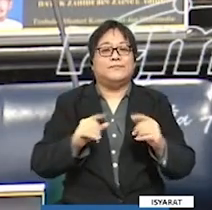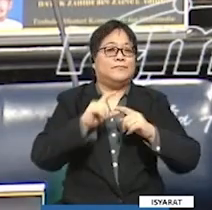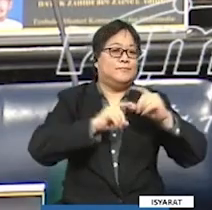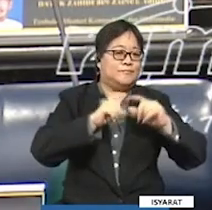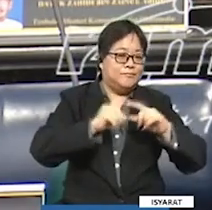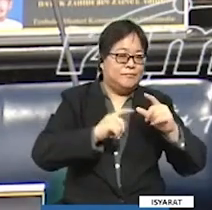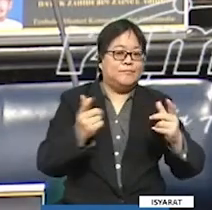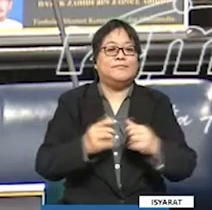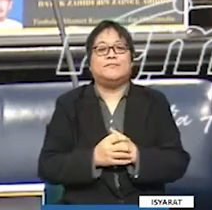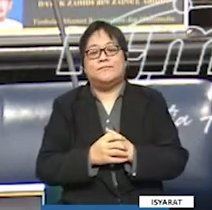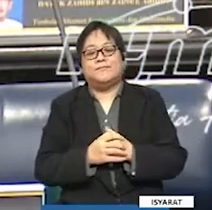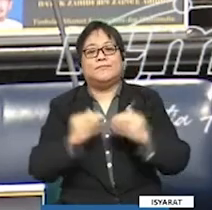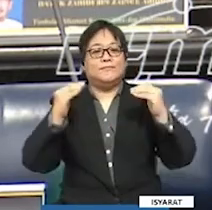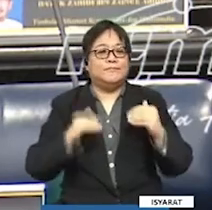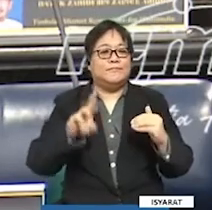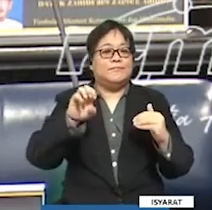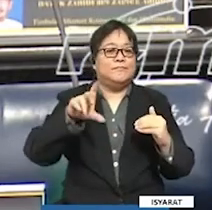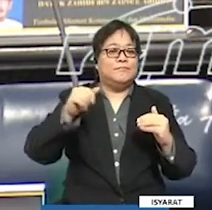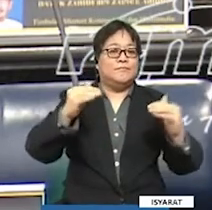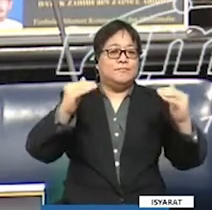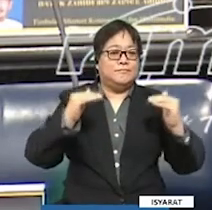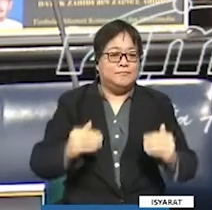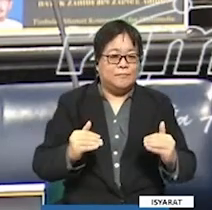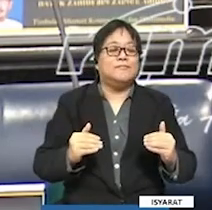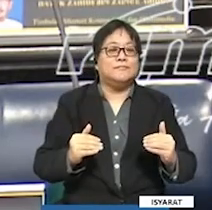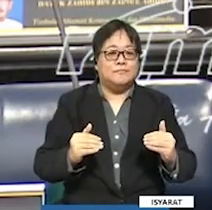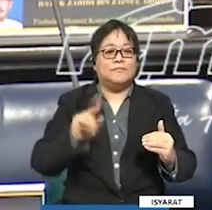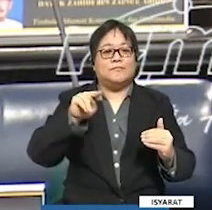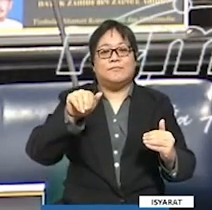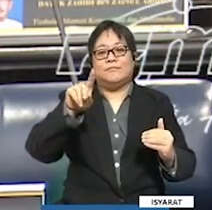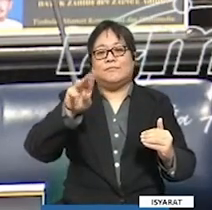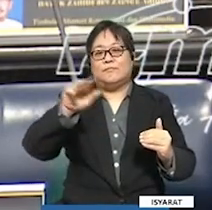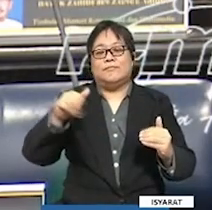Dewan Bandaraya Kuala Lumpur, RELA, Agensi Pengurusan Bencana